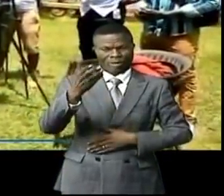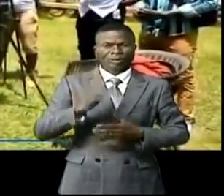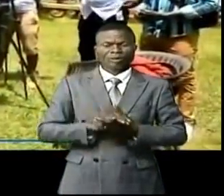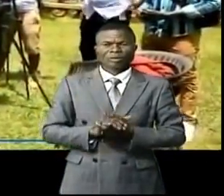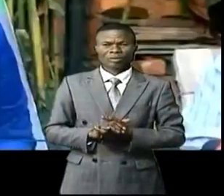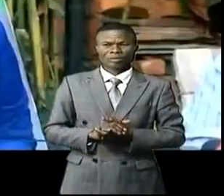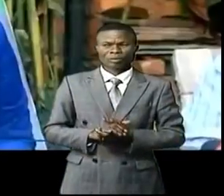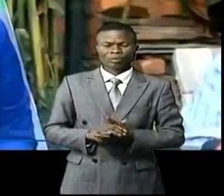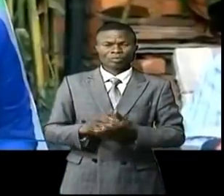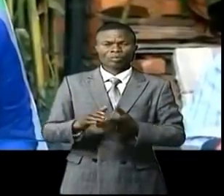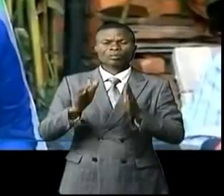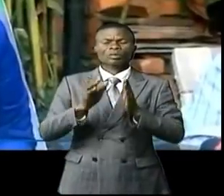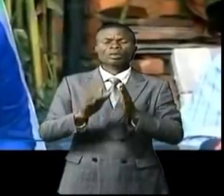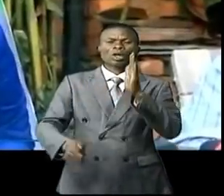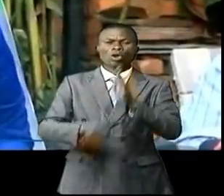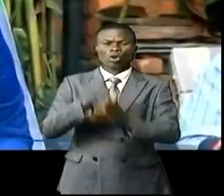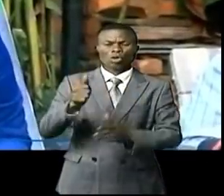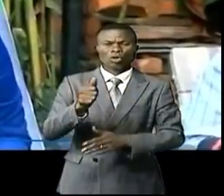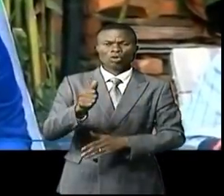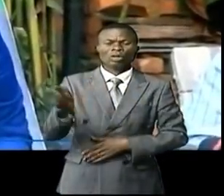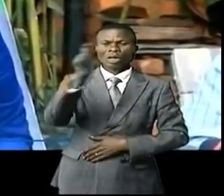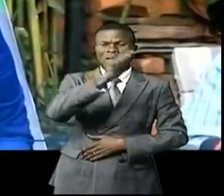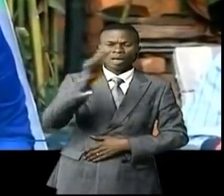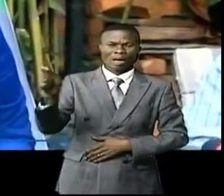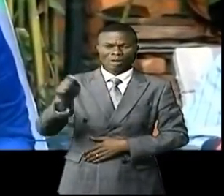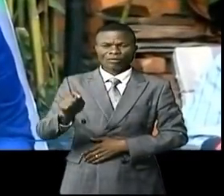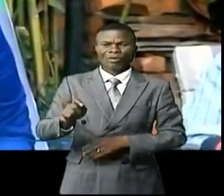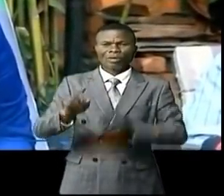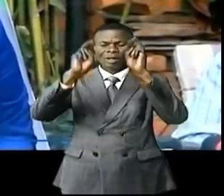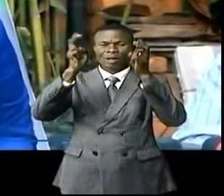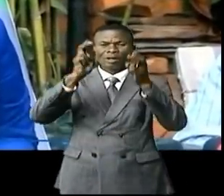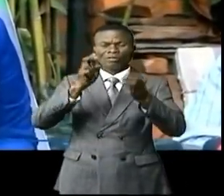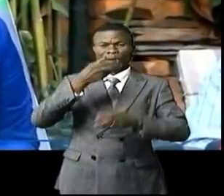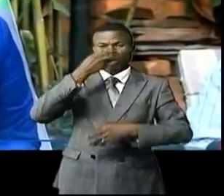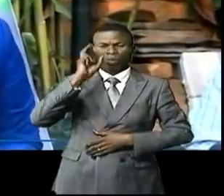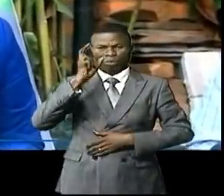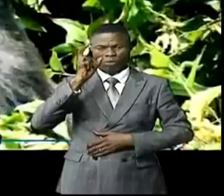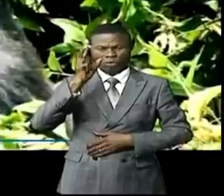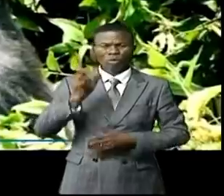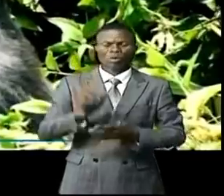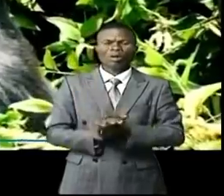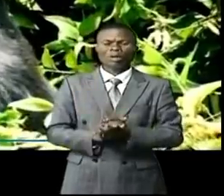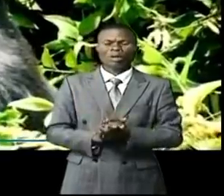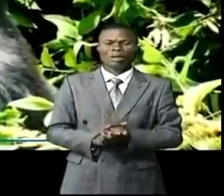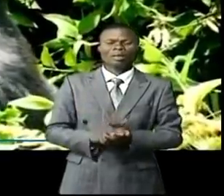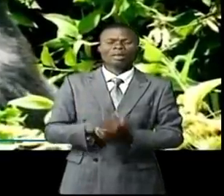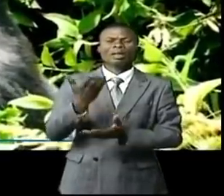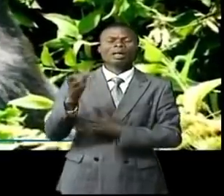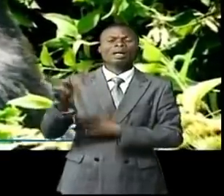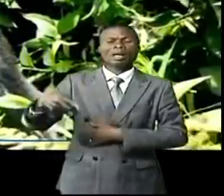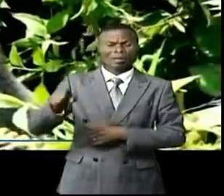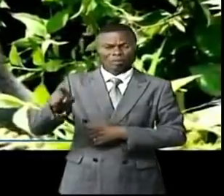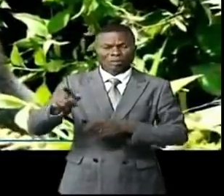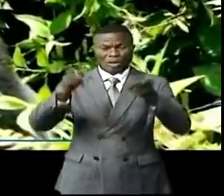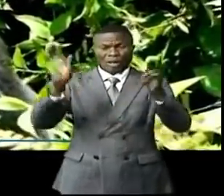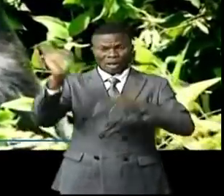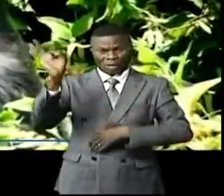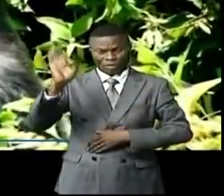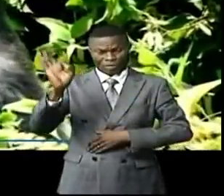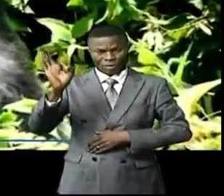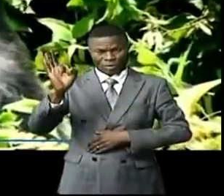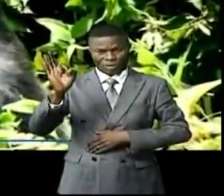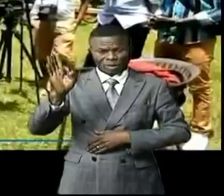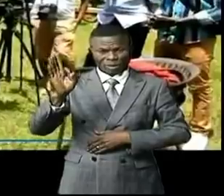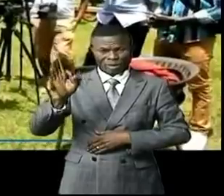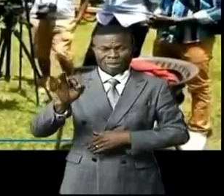lundi 11 avril 2022 à Bukavu, au Sud Kivu, le parc national de Kahuzi-Biega indique qu'il n'y a jamais eu et il n'y aura